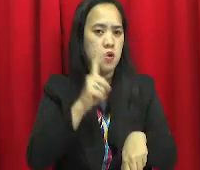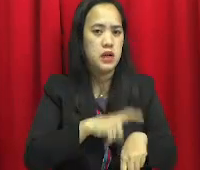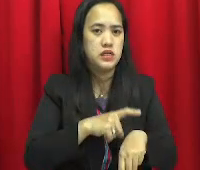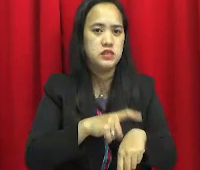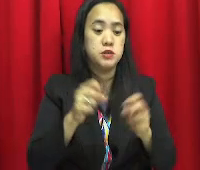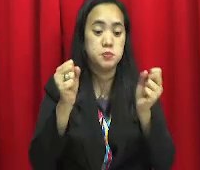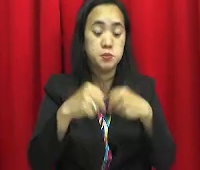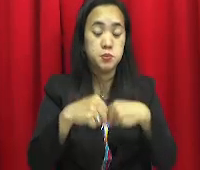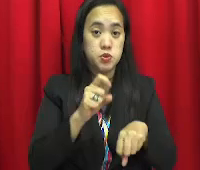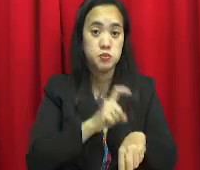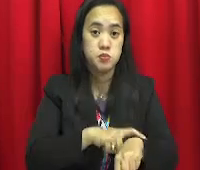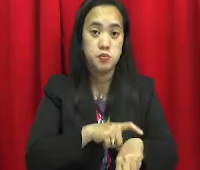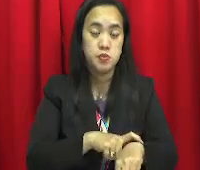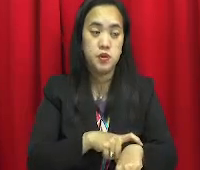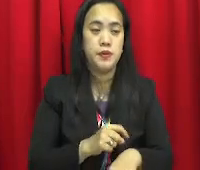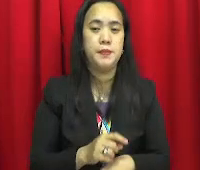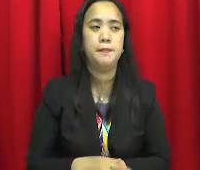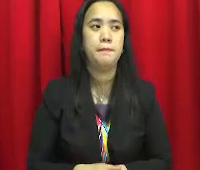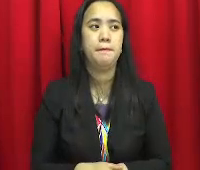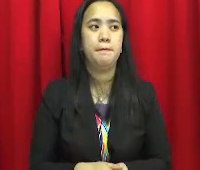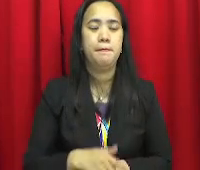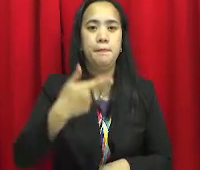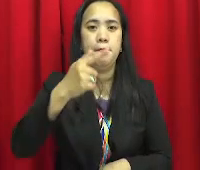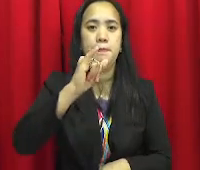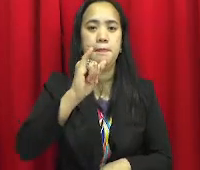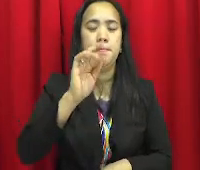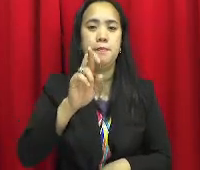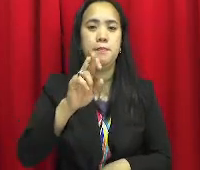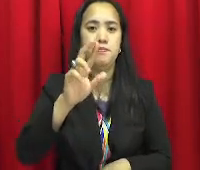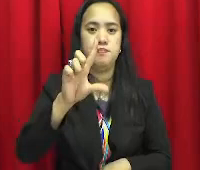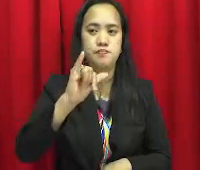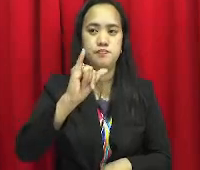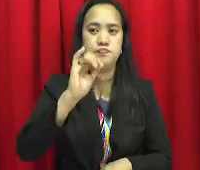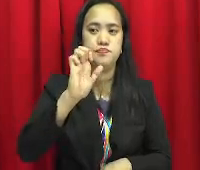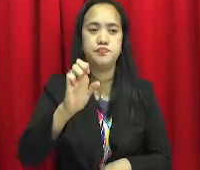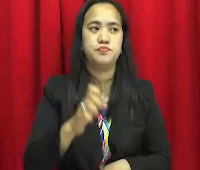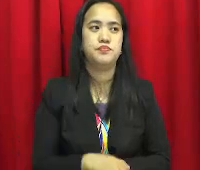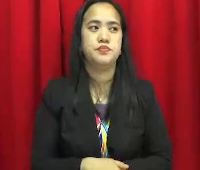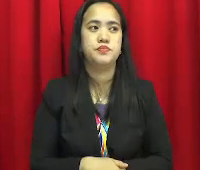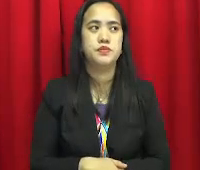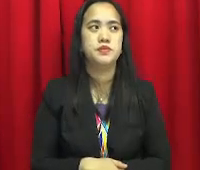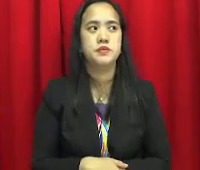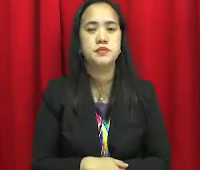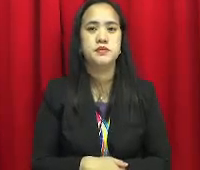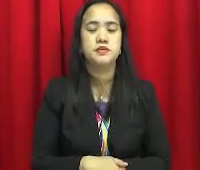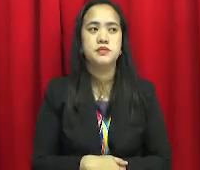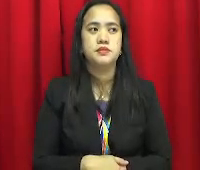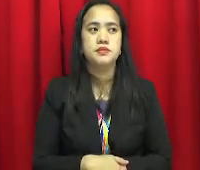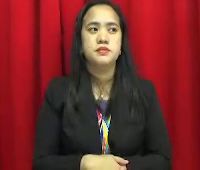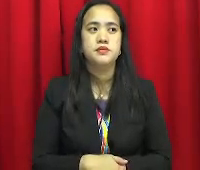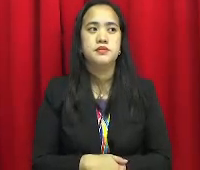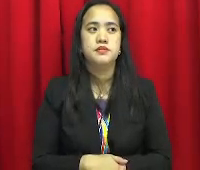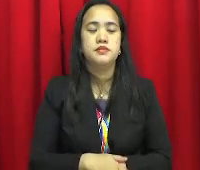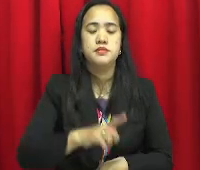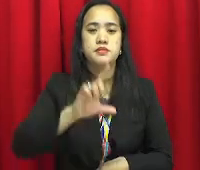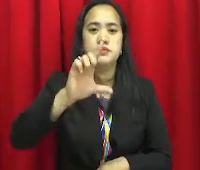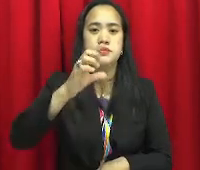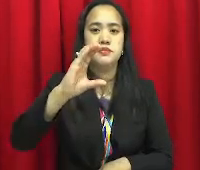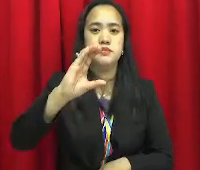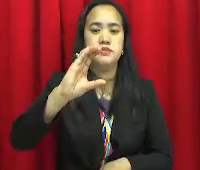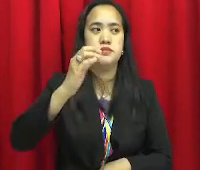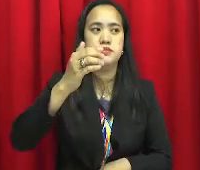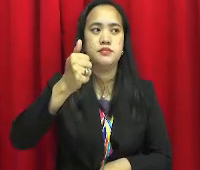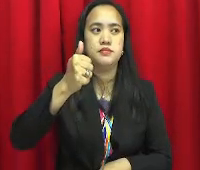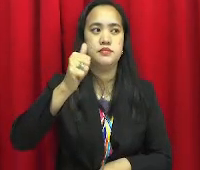nagtrabaho, katulad nga nito sinasabi ni Girly. Si Girly, taga ano natin, taga... sa Cagayan, no? Cagayan. Si